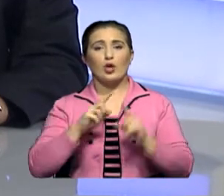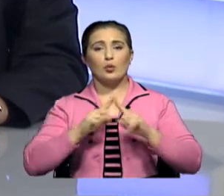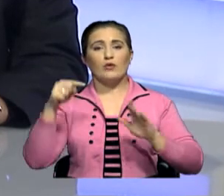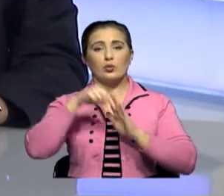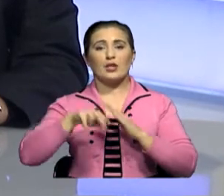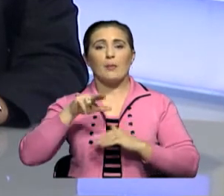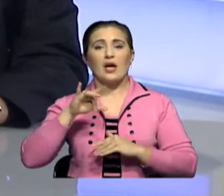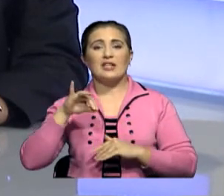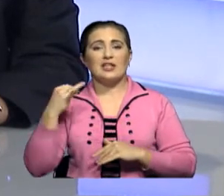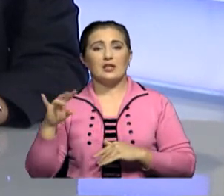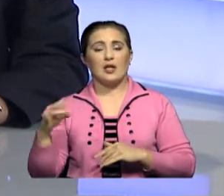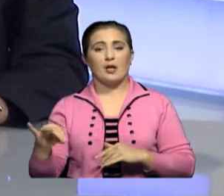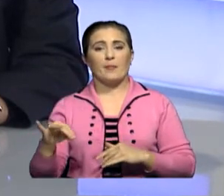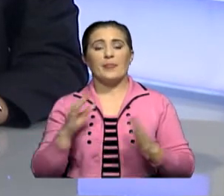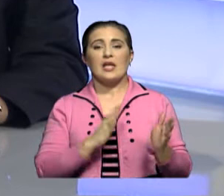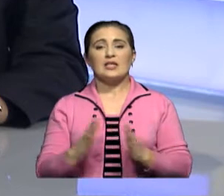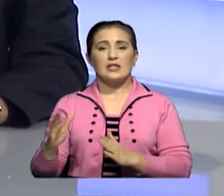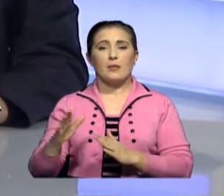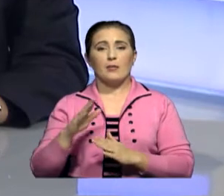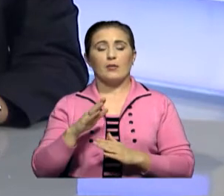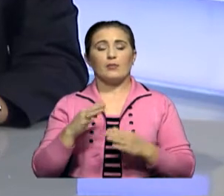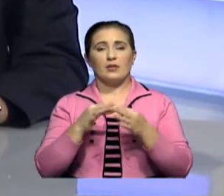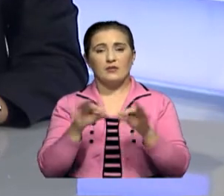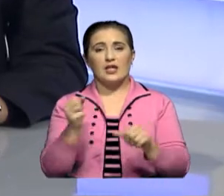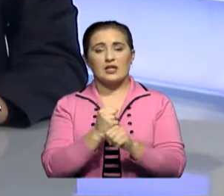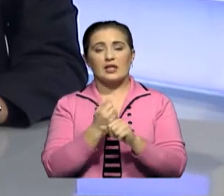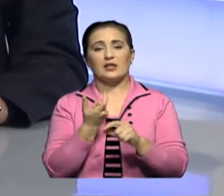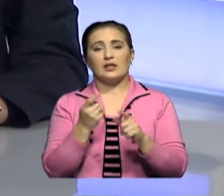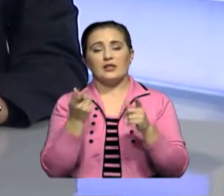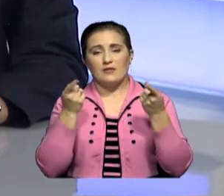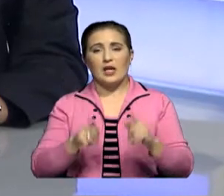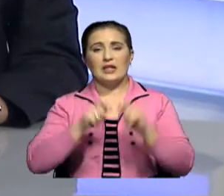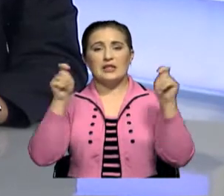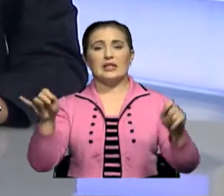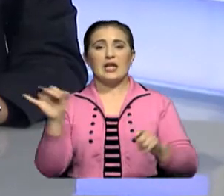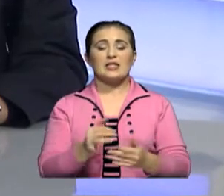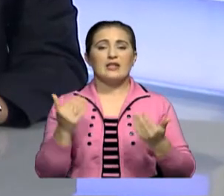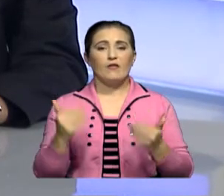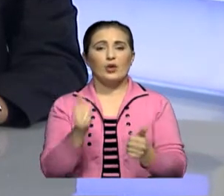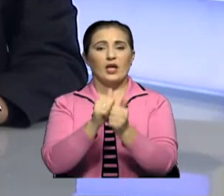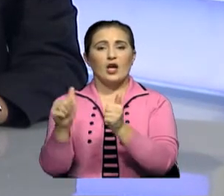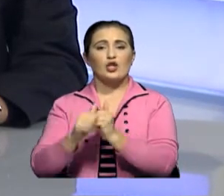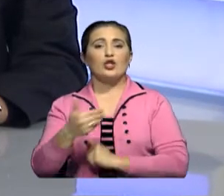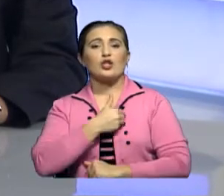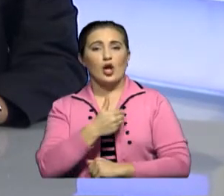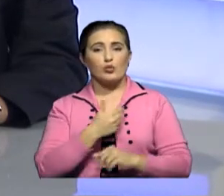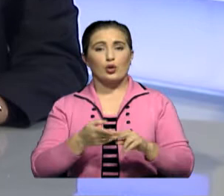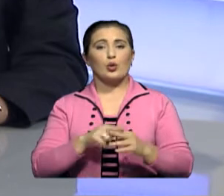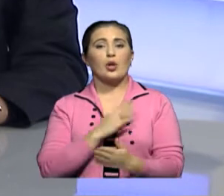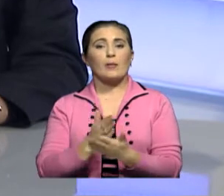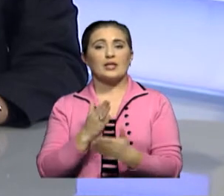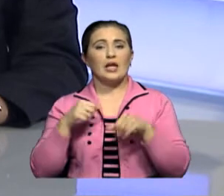внутрипартийные систему праймериз позволяет сделать действительно открытой и сегодня каждый желающий который обладает